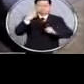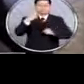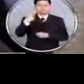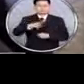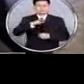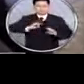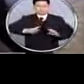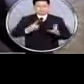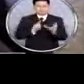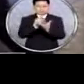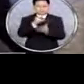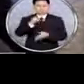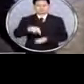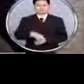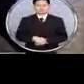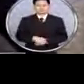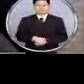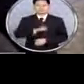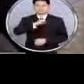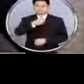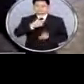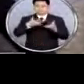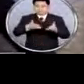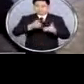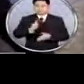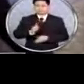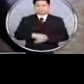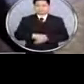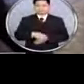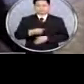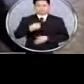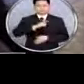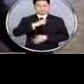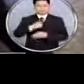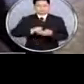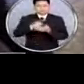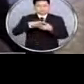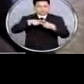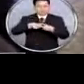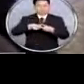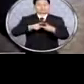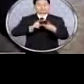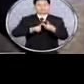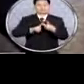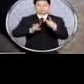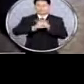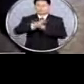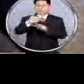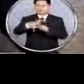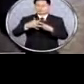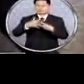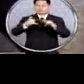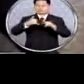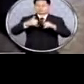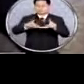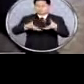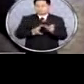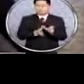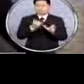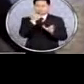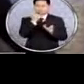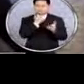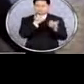间，有一个国际的舞台。台湾最重要的还有我们的志工的力量， 还有我们很多很多民间的力量，都可以